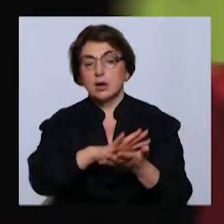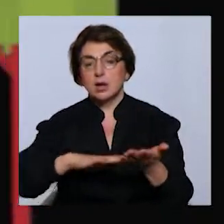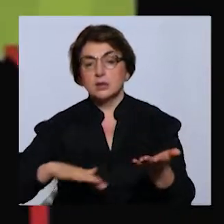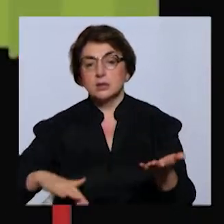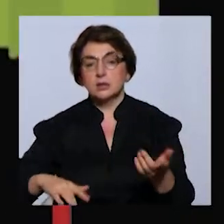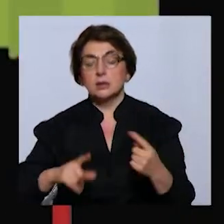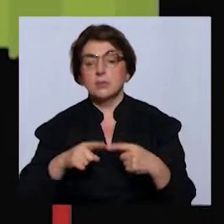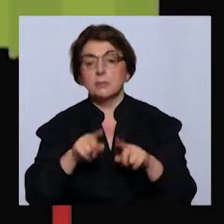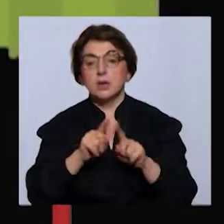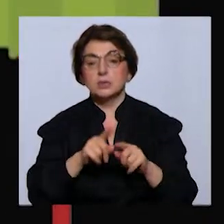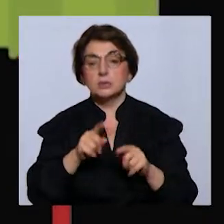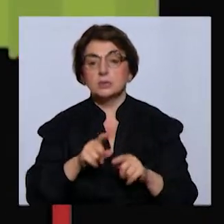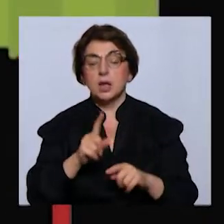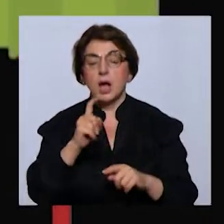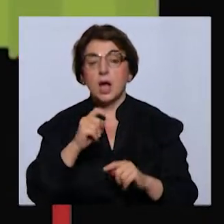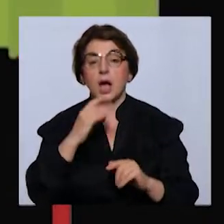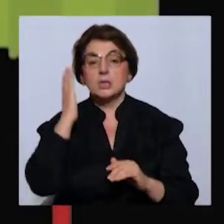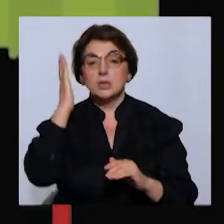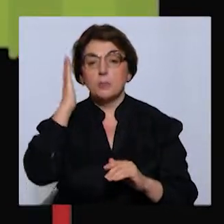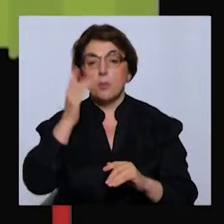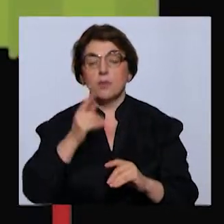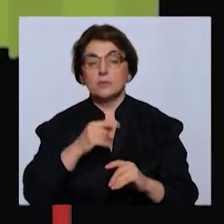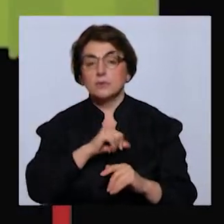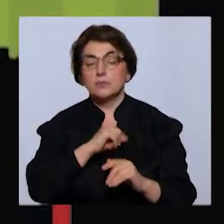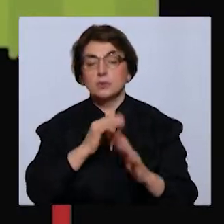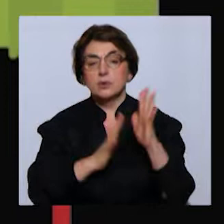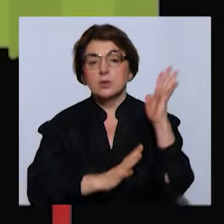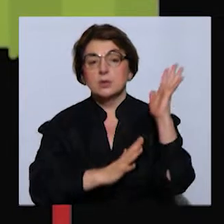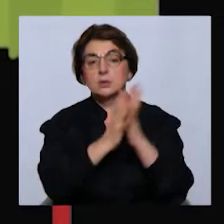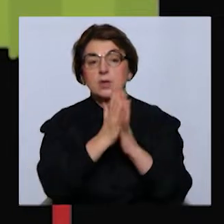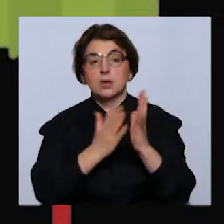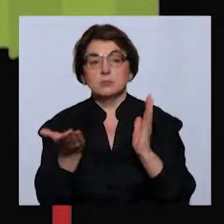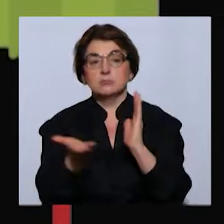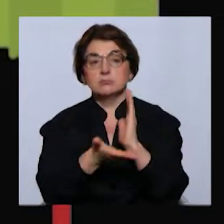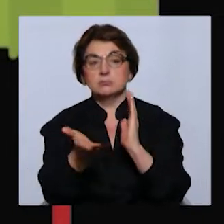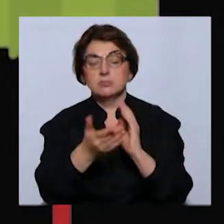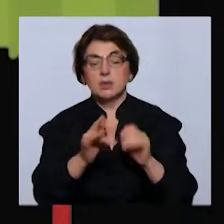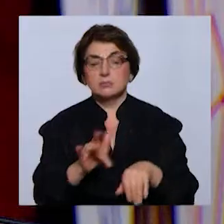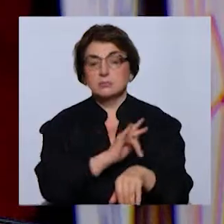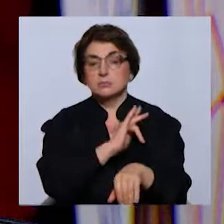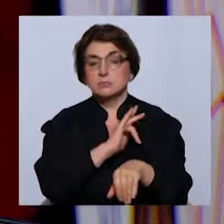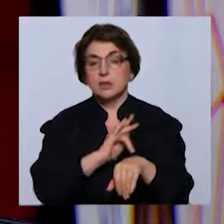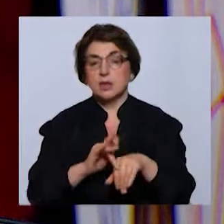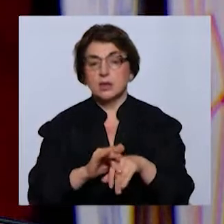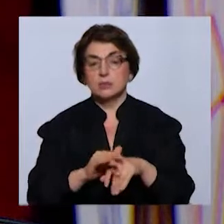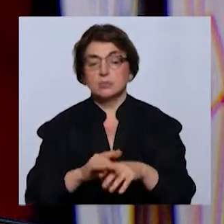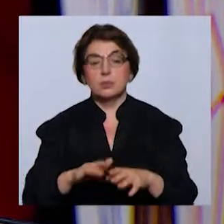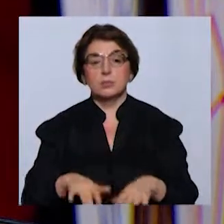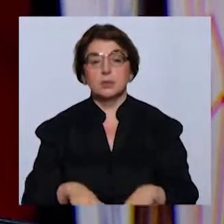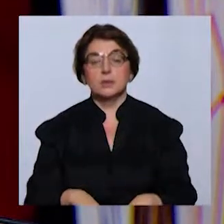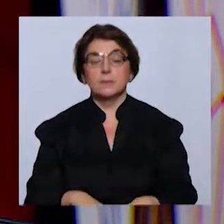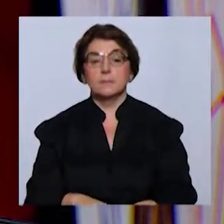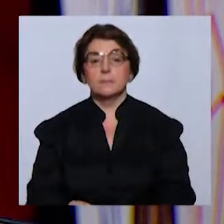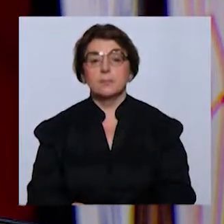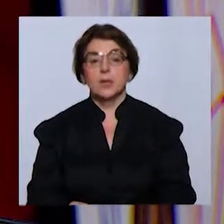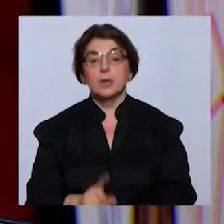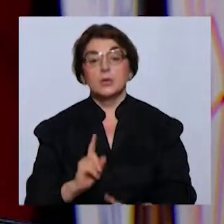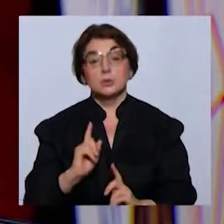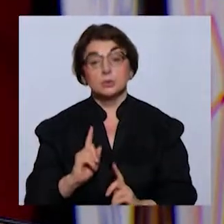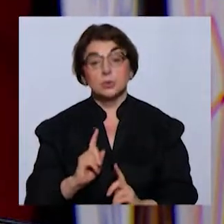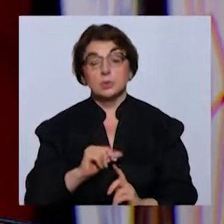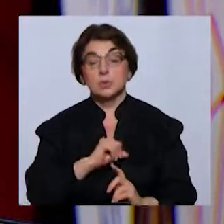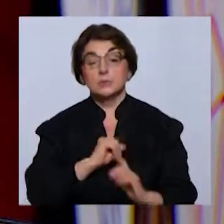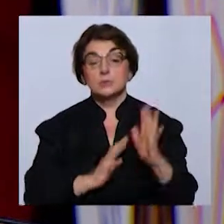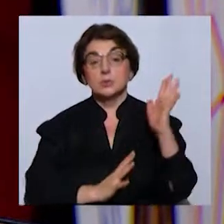გაგრძელდა, მაშინ უკვე 100 წელიწადში ტყეების მარაგი სრულად ამოიწურება. Ზოგადად, რა თქმა უნდა, ტყეებს ძალიან